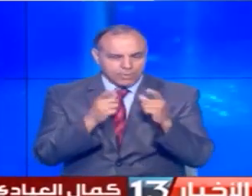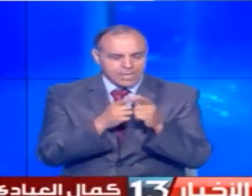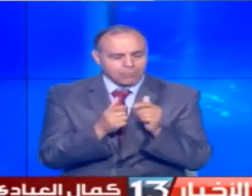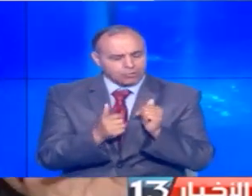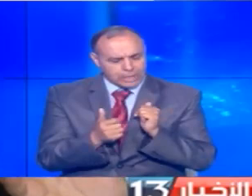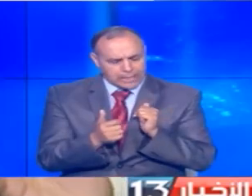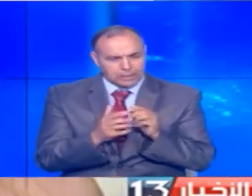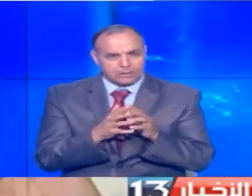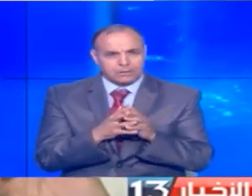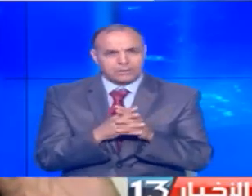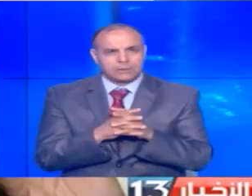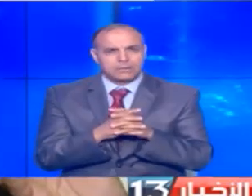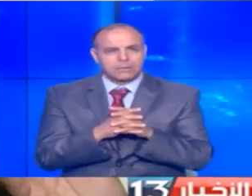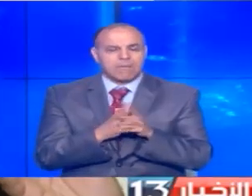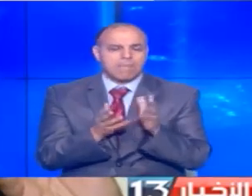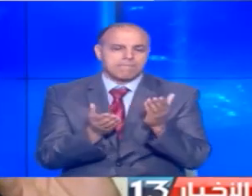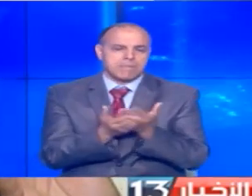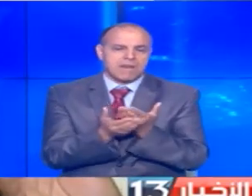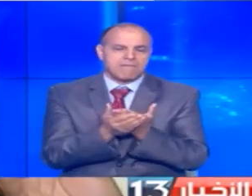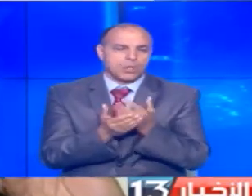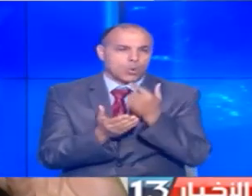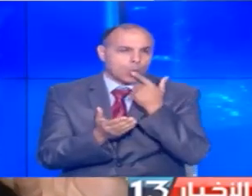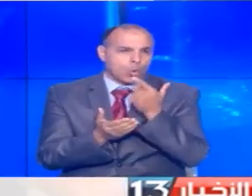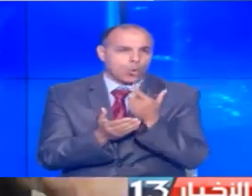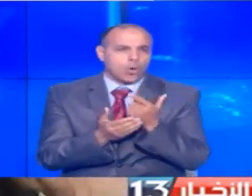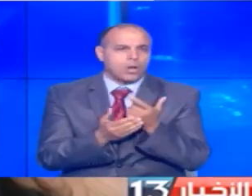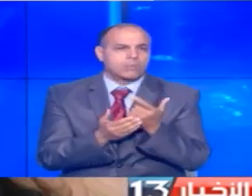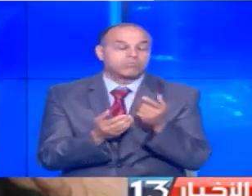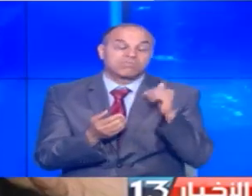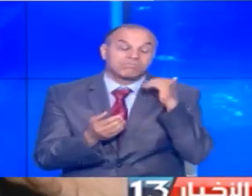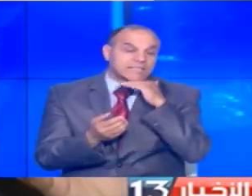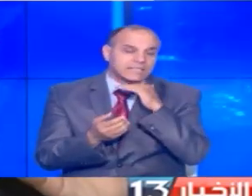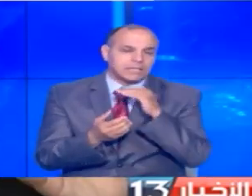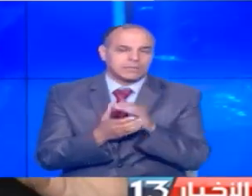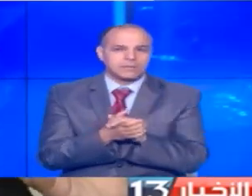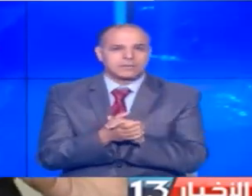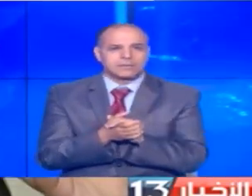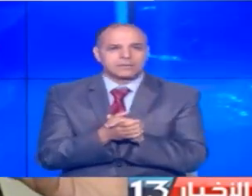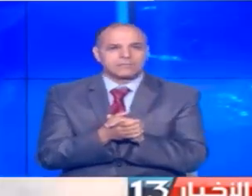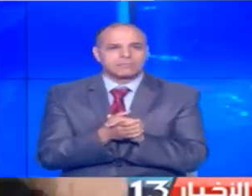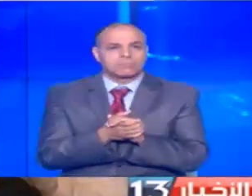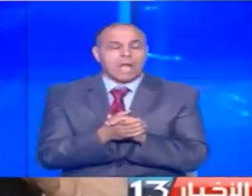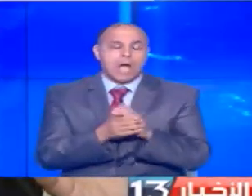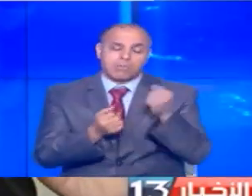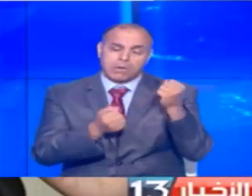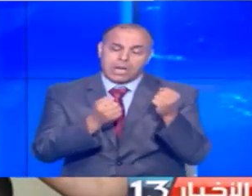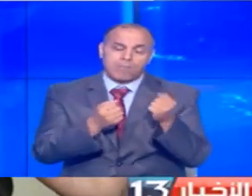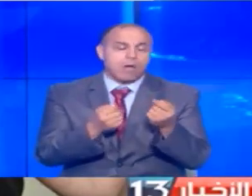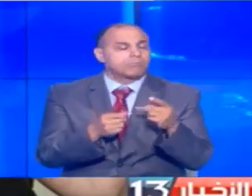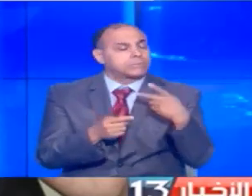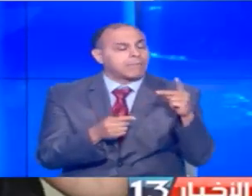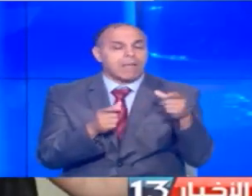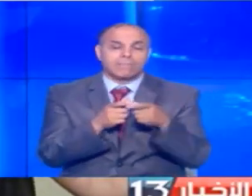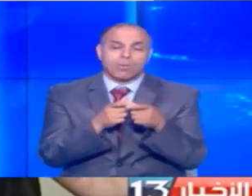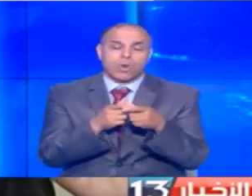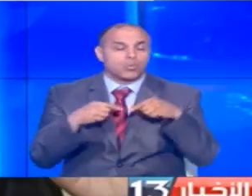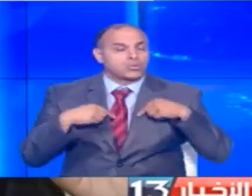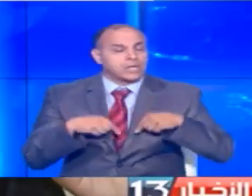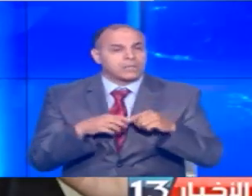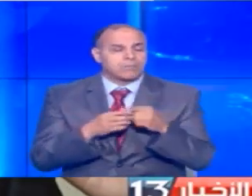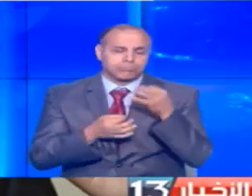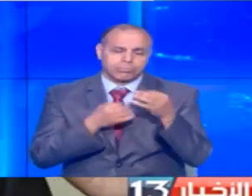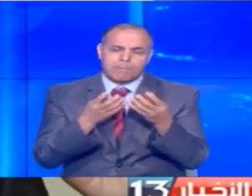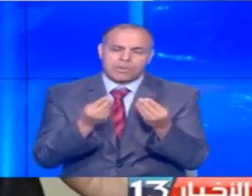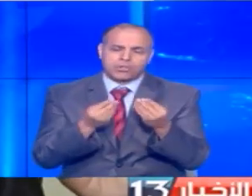مستقلة، فيهم ملفات كذلك اللي هي حارقة تصرف في السيارات الإدارية، ملف يعني اللي تحدثوا عليه